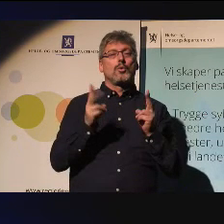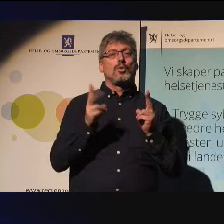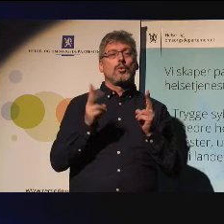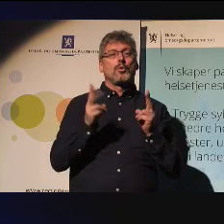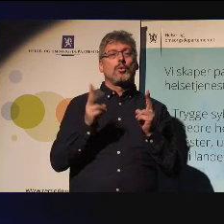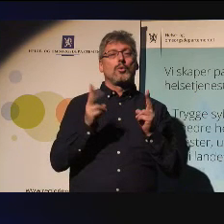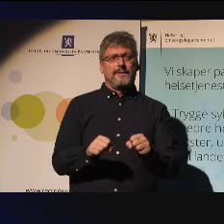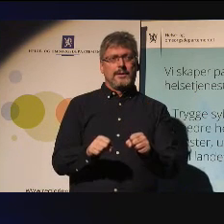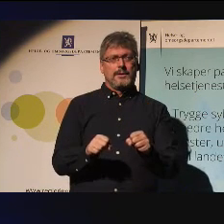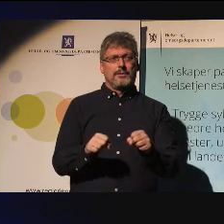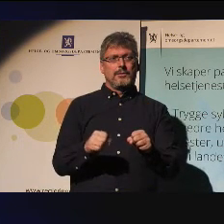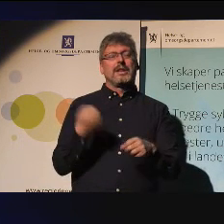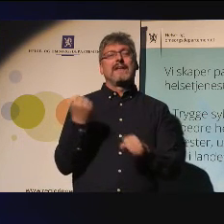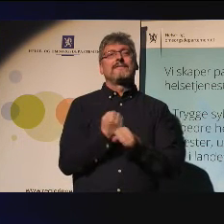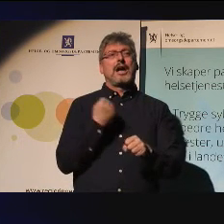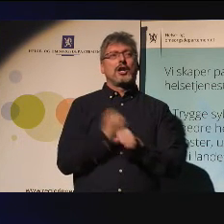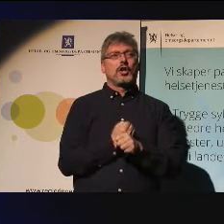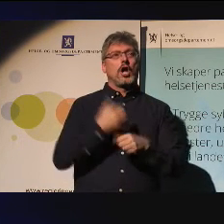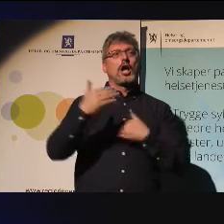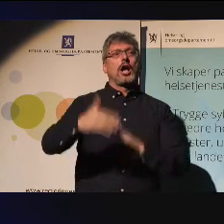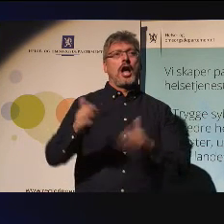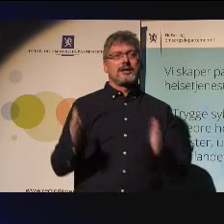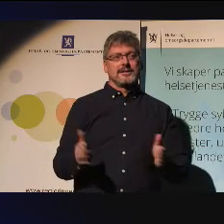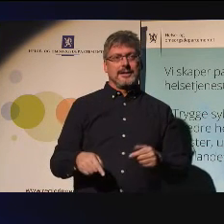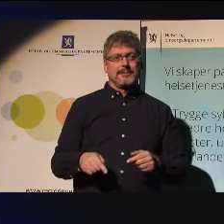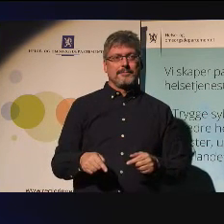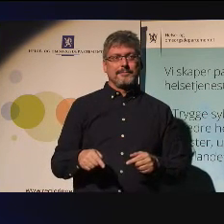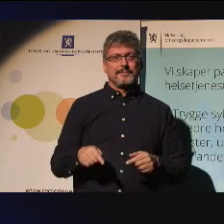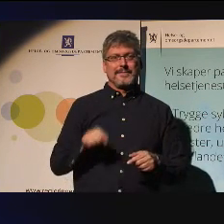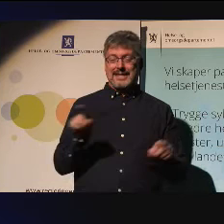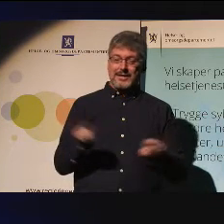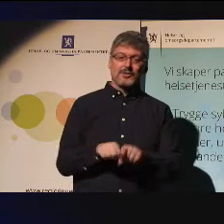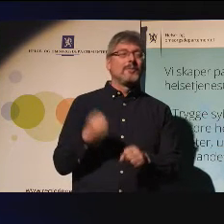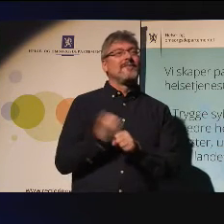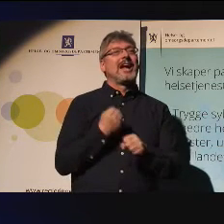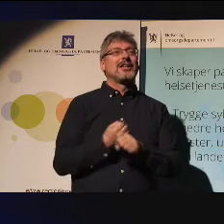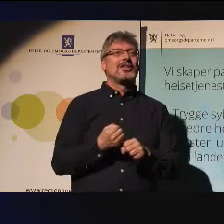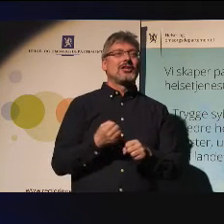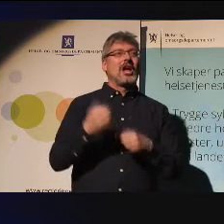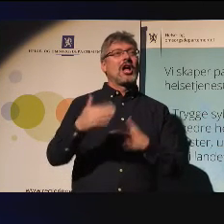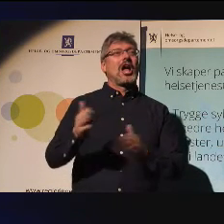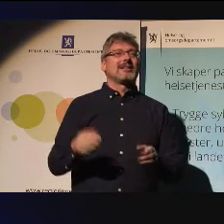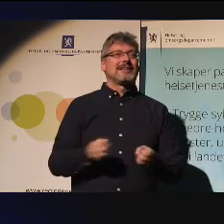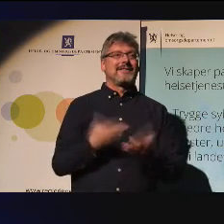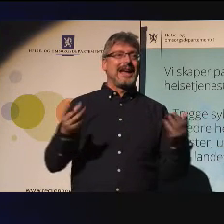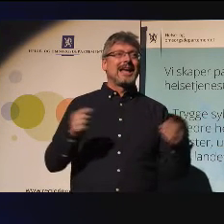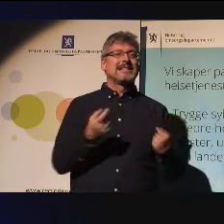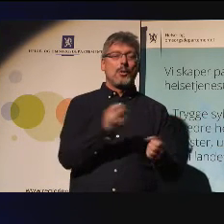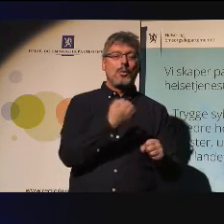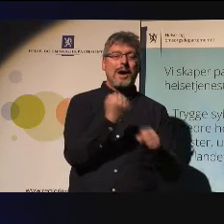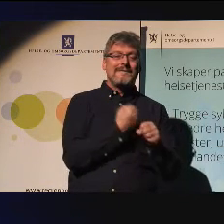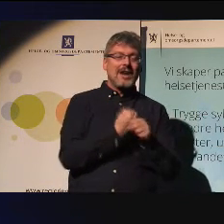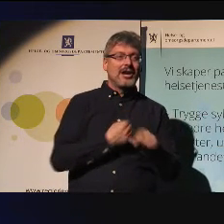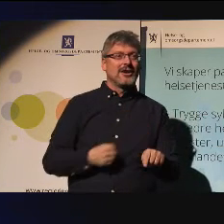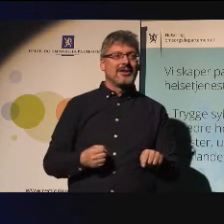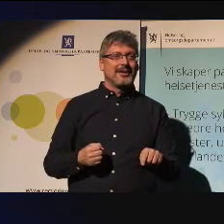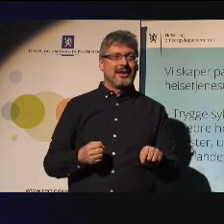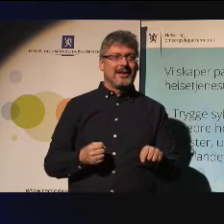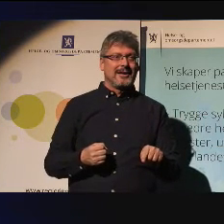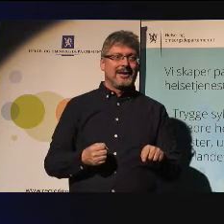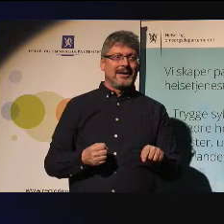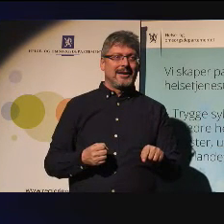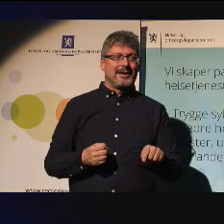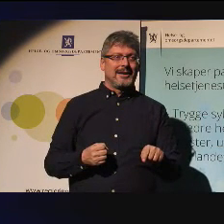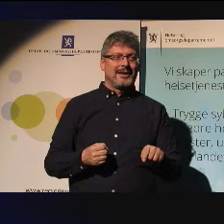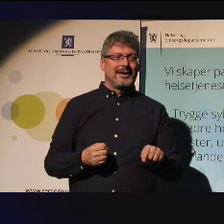en verktøykasse. Den var jo som verktøykasser flest. Den inneholdt noen verktøy som veldig mange bruker veldig